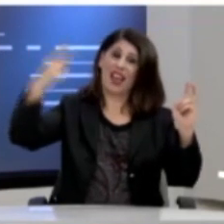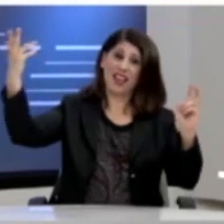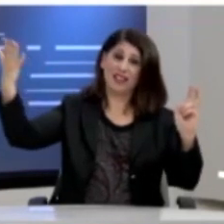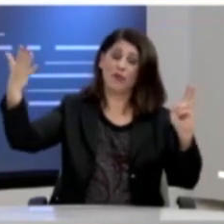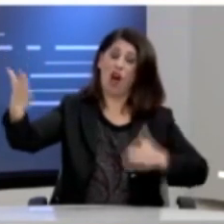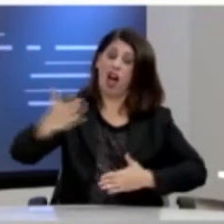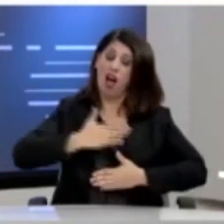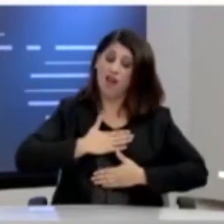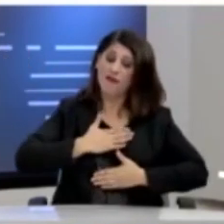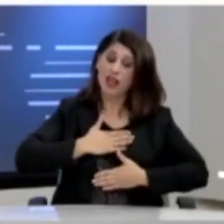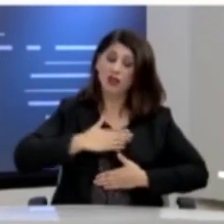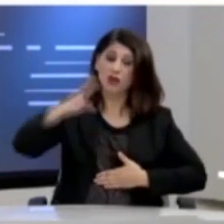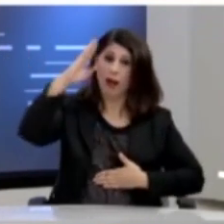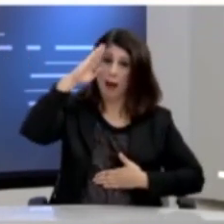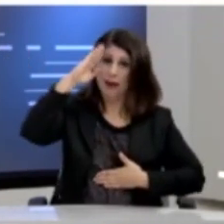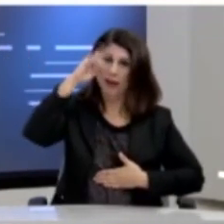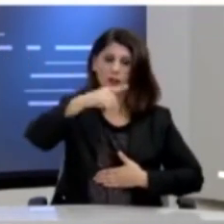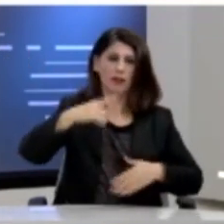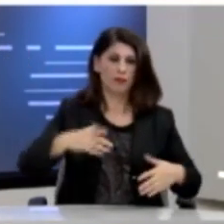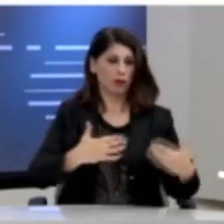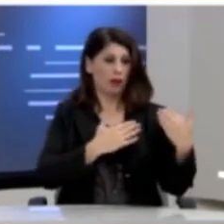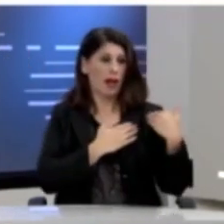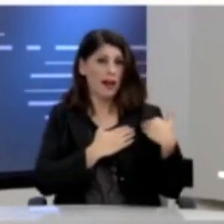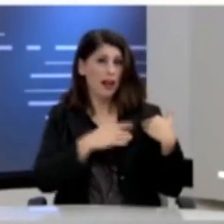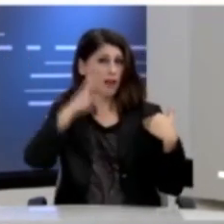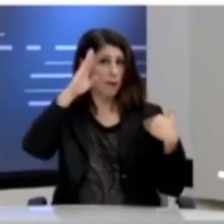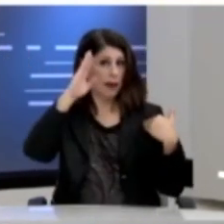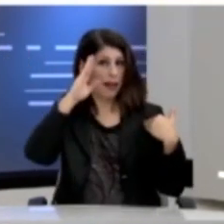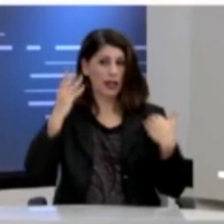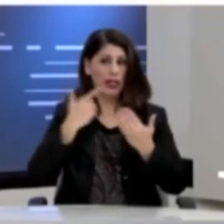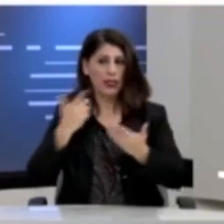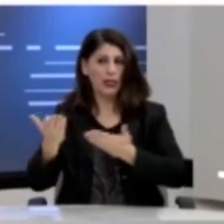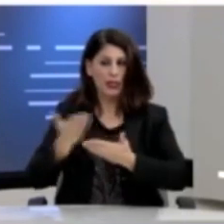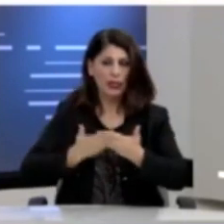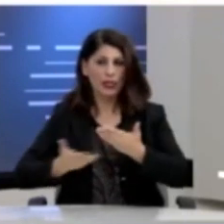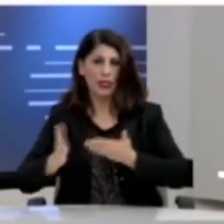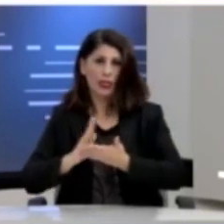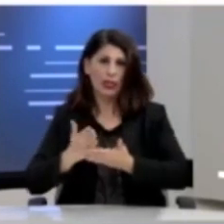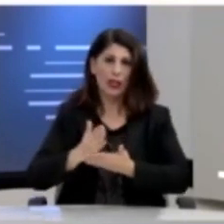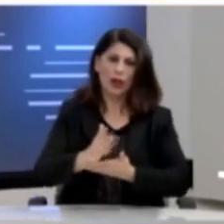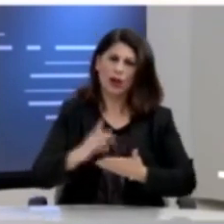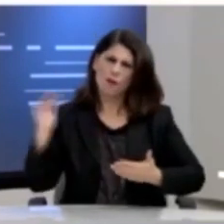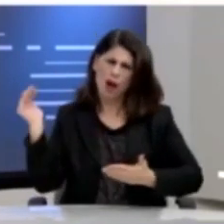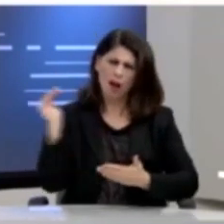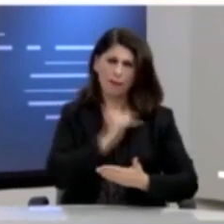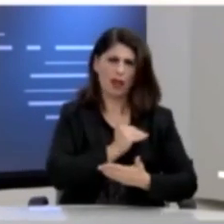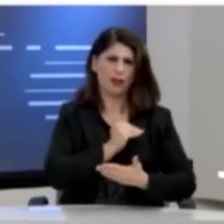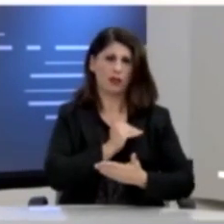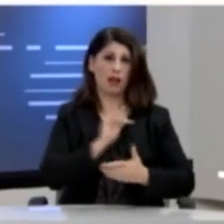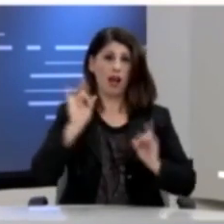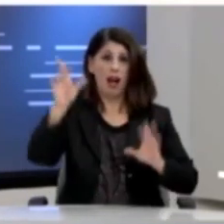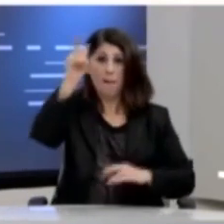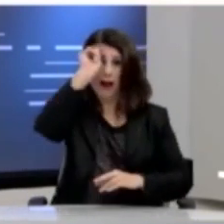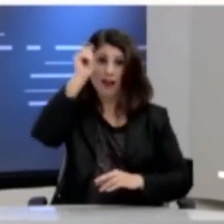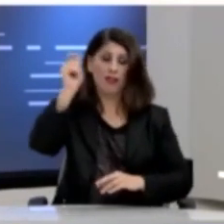ΣΥΠΑ», οι οποίες ανέλαβαν μάλιστα και διαμεσολαβητικό ρόλο τότε που οδήγησε ευθύς αμέσως στις